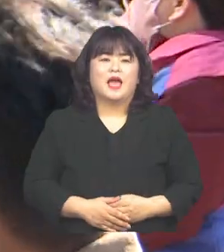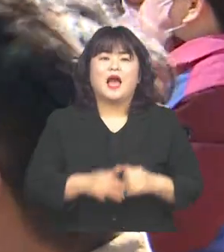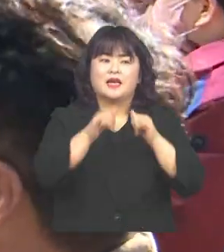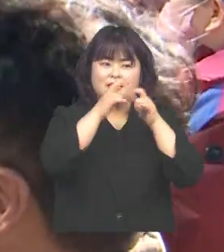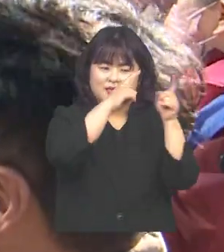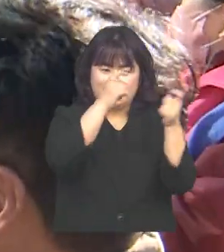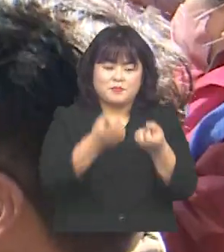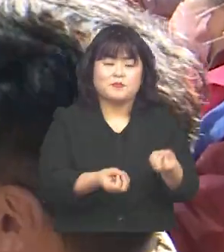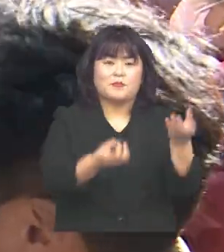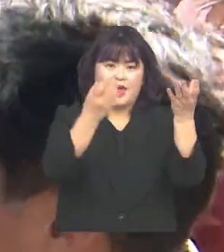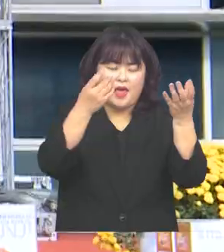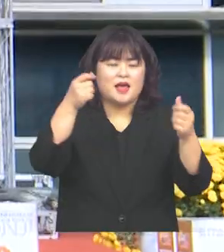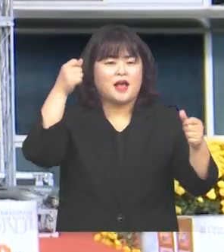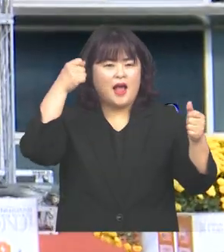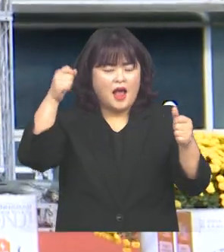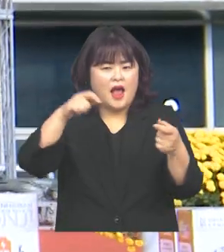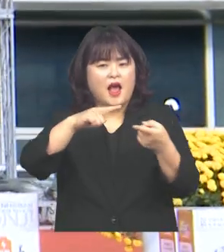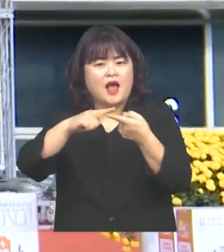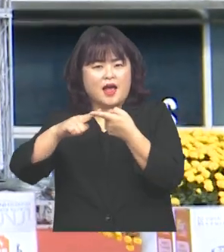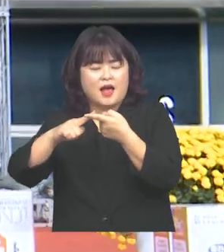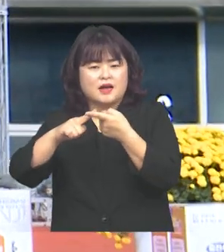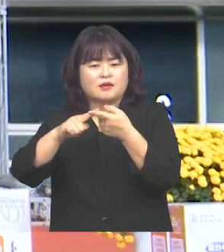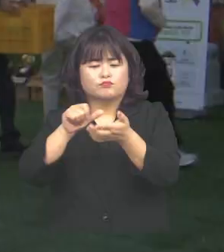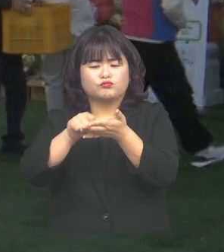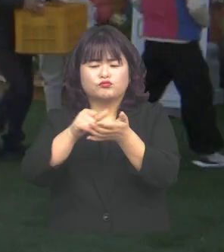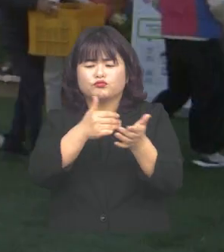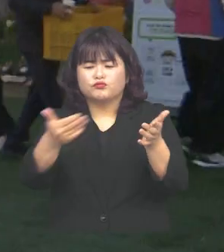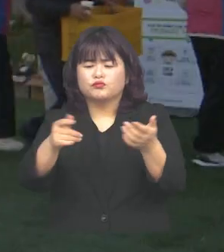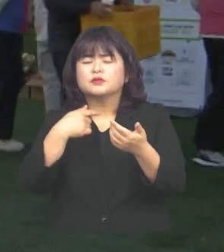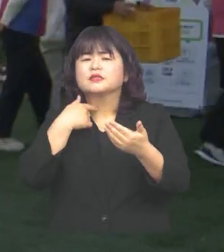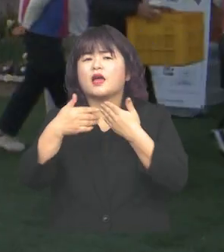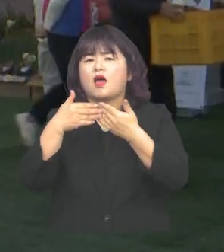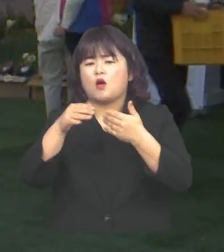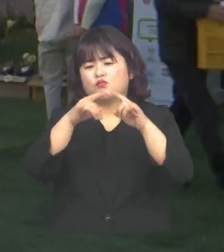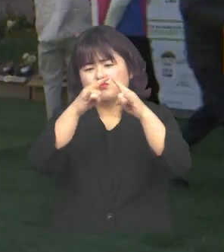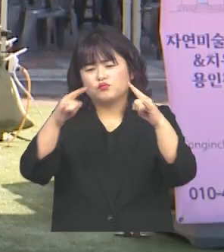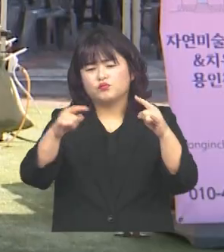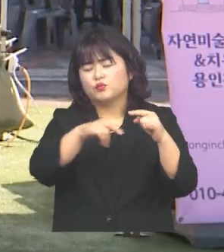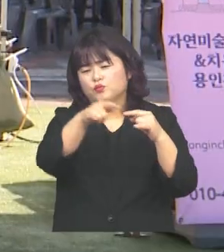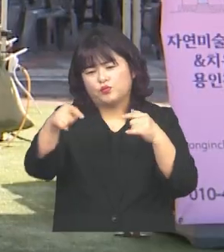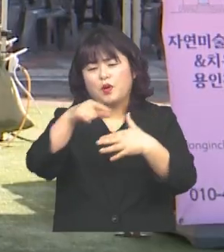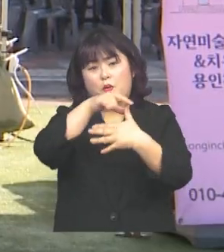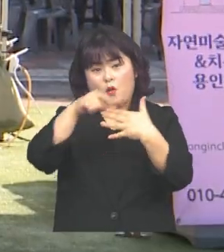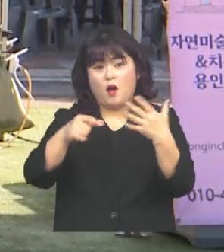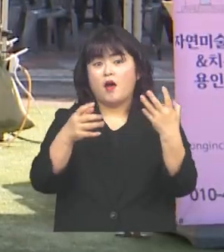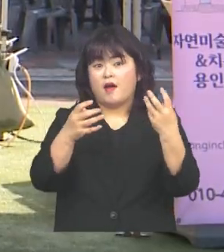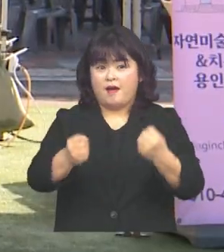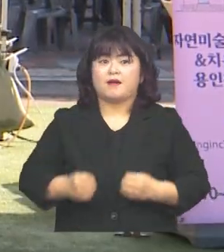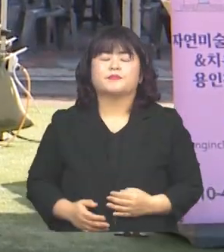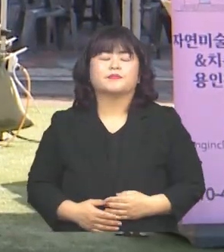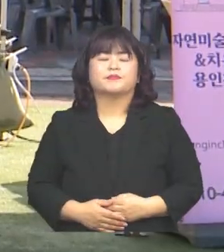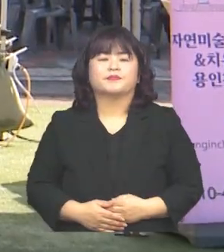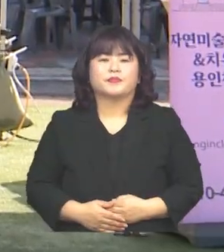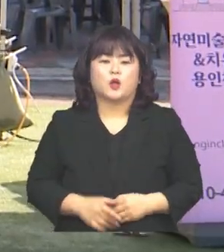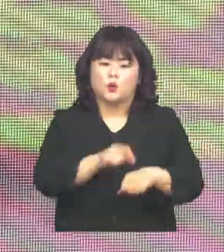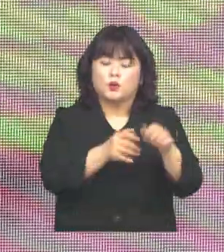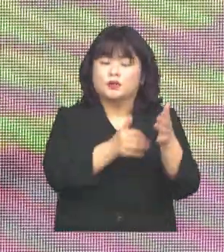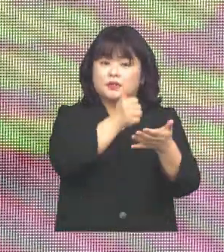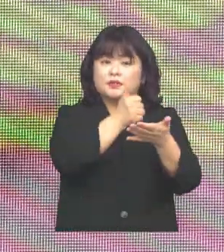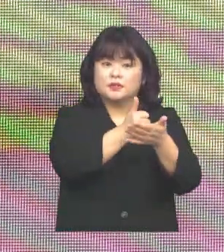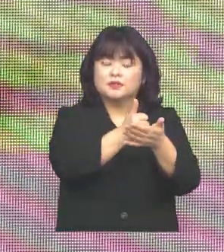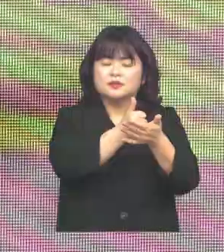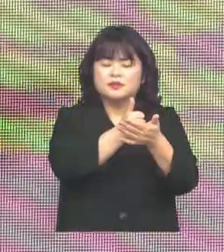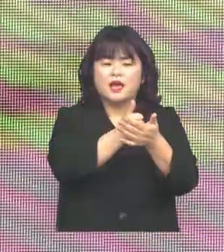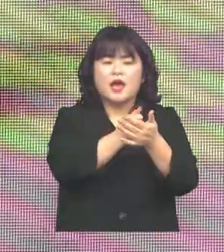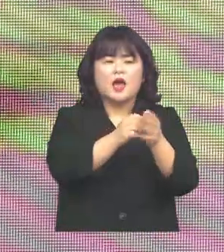행사는 기념식, 농업인 장기자랑, 농축산물 전시 체험 부스 등 다채로운 프로그램으로 진행됐습니다.